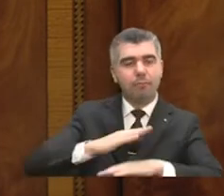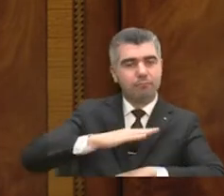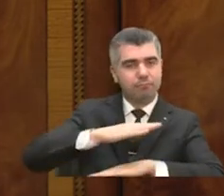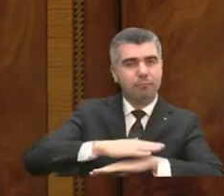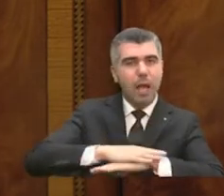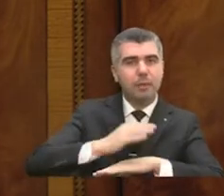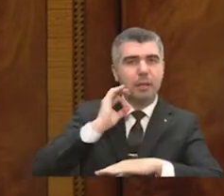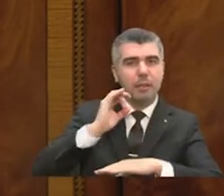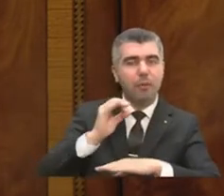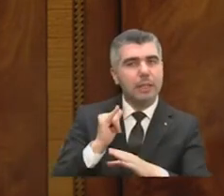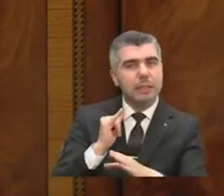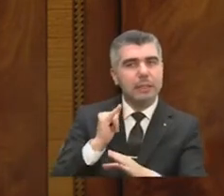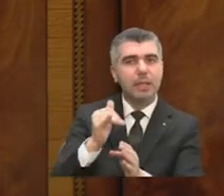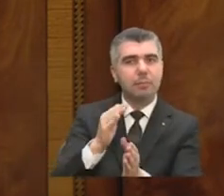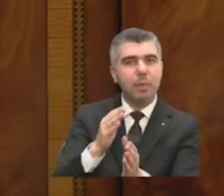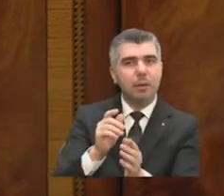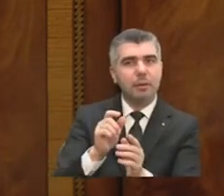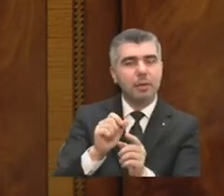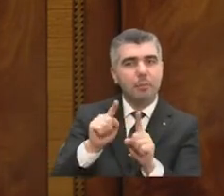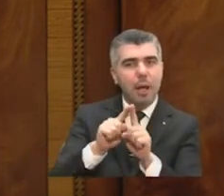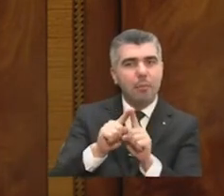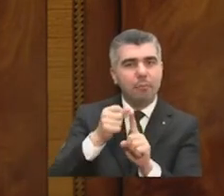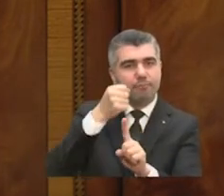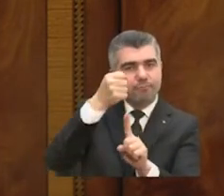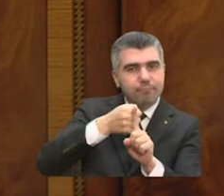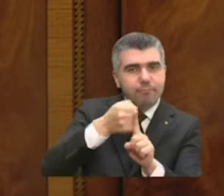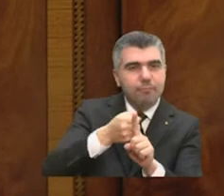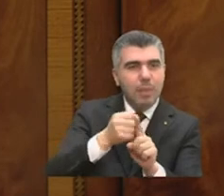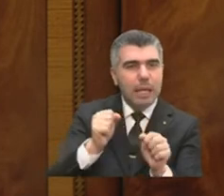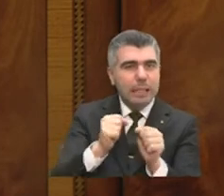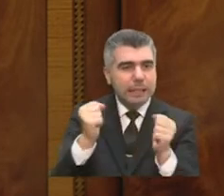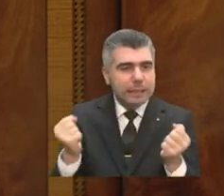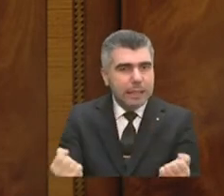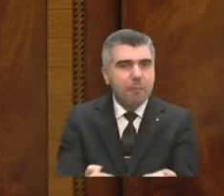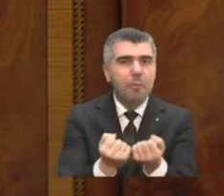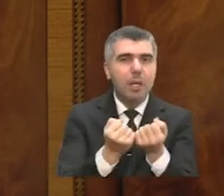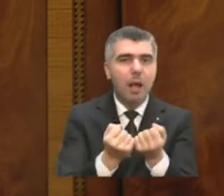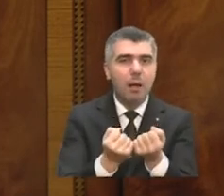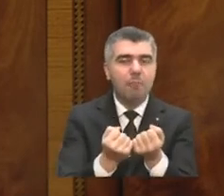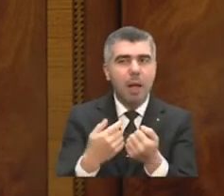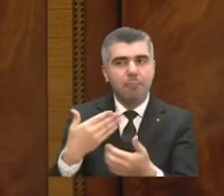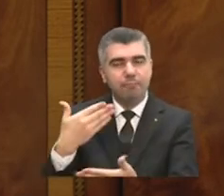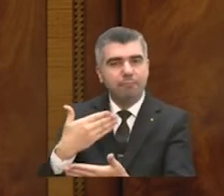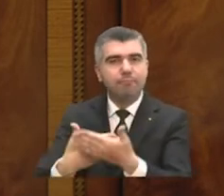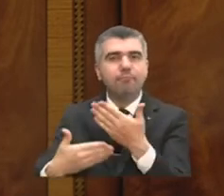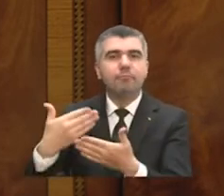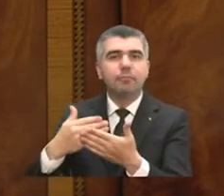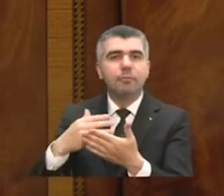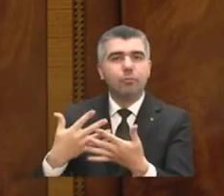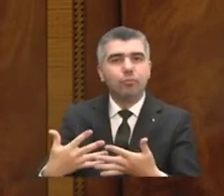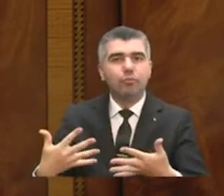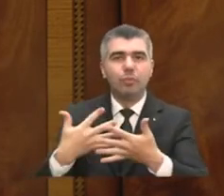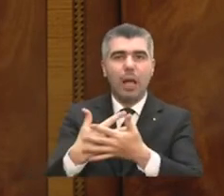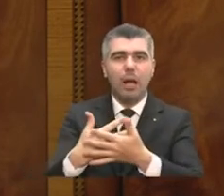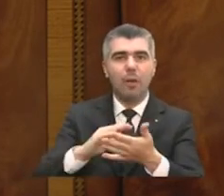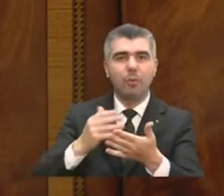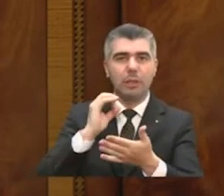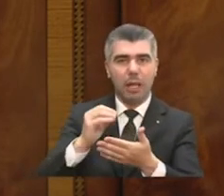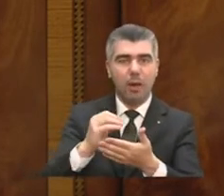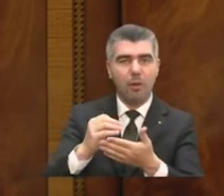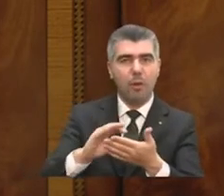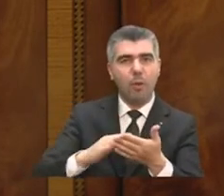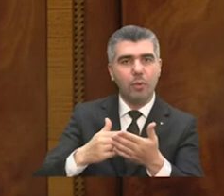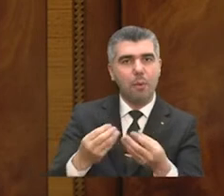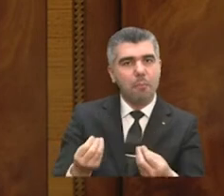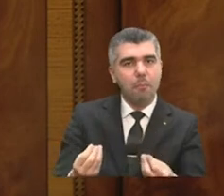toute pièces ne vont pas nous empêcher d'aller de l'avant, de continuer notre